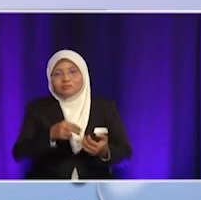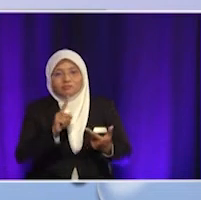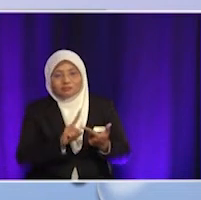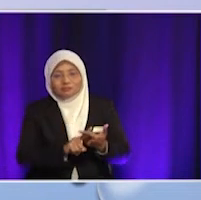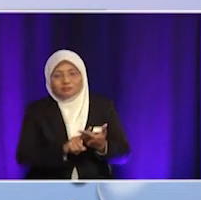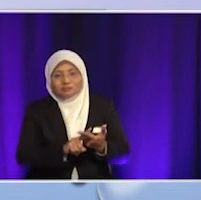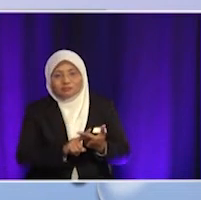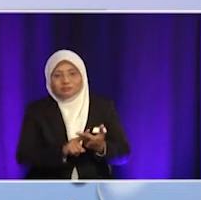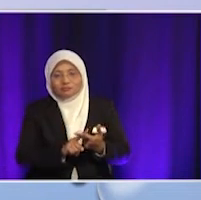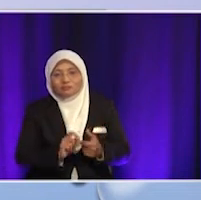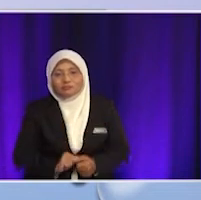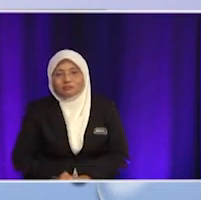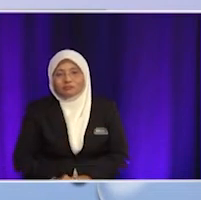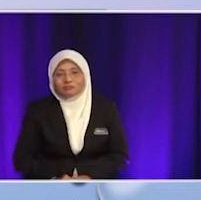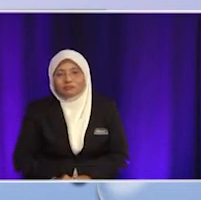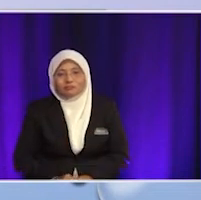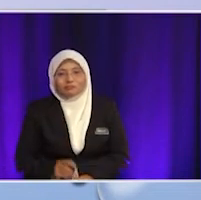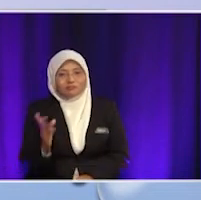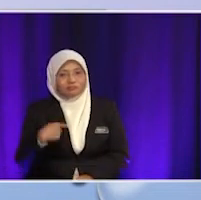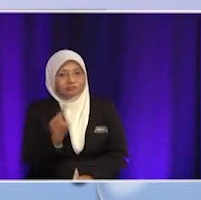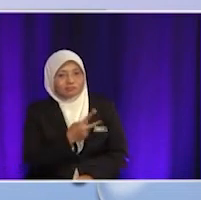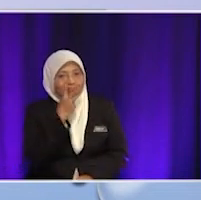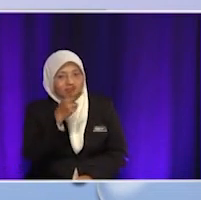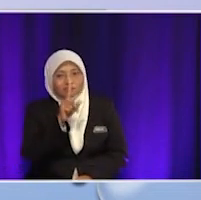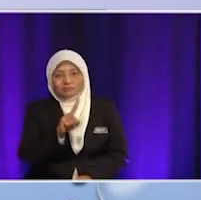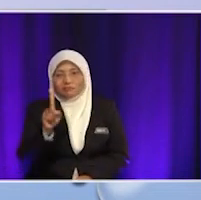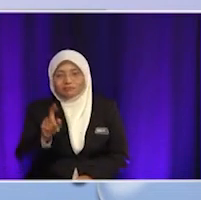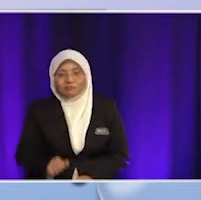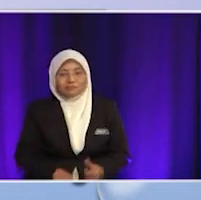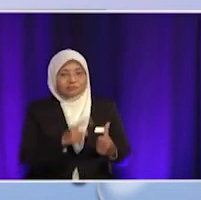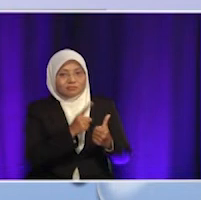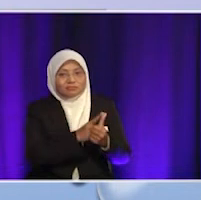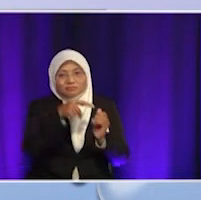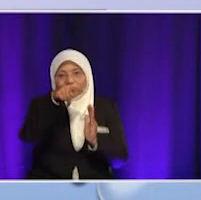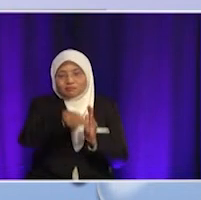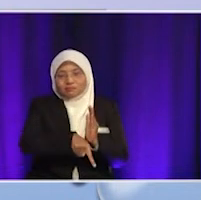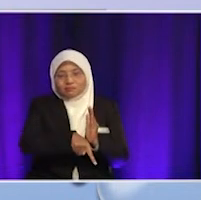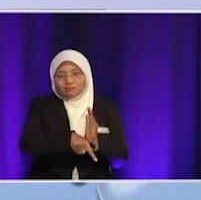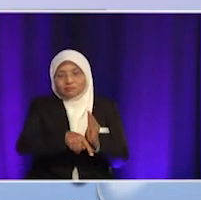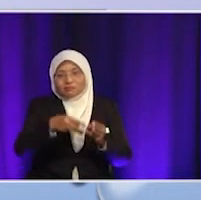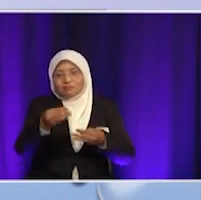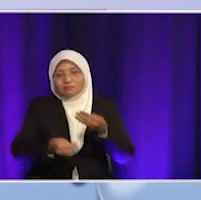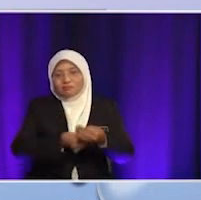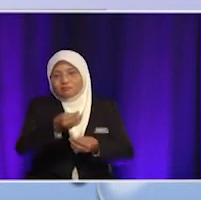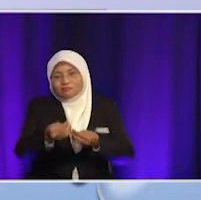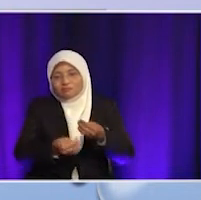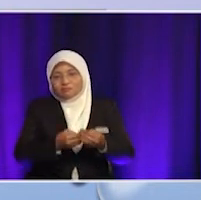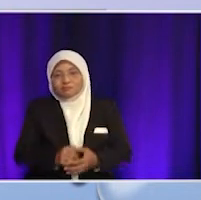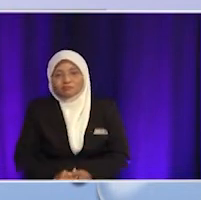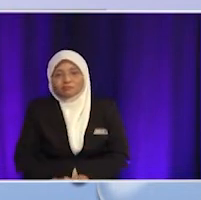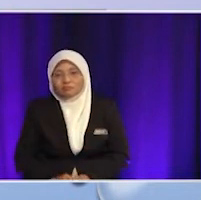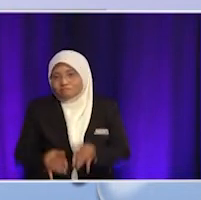Usahawan dan kita pergi satu persatu oke yang pertama individu adalah